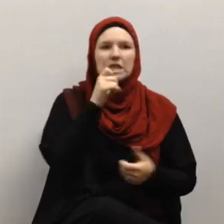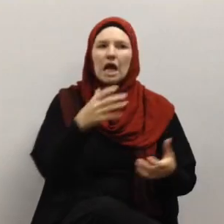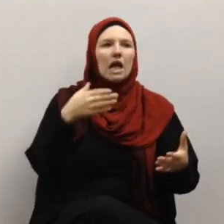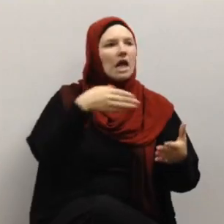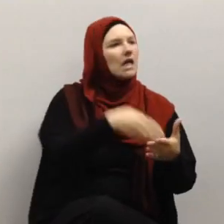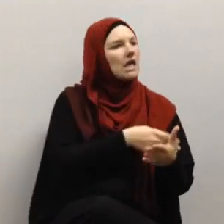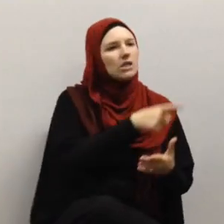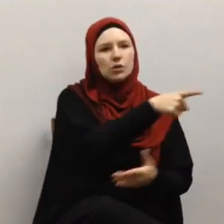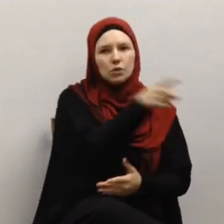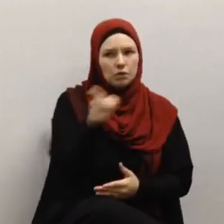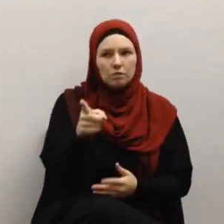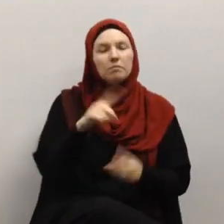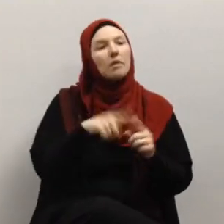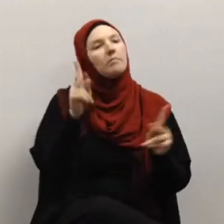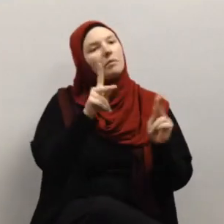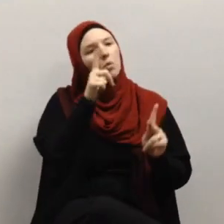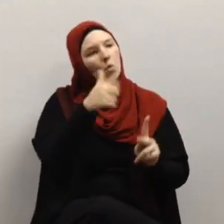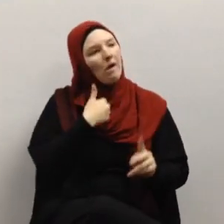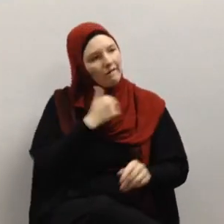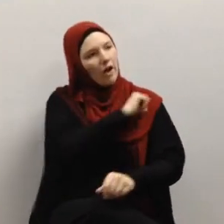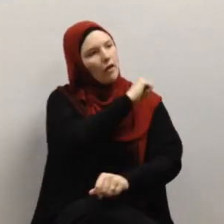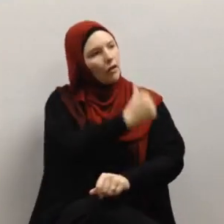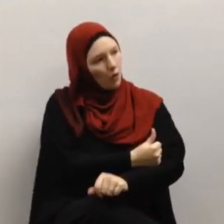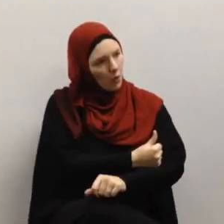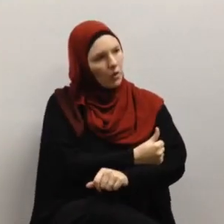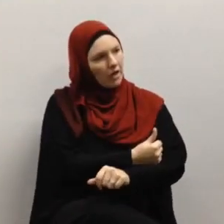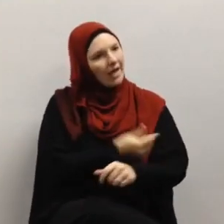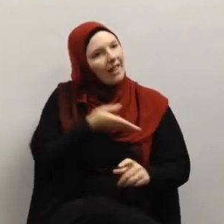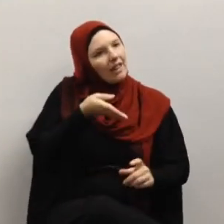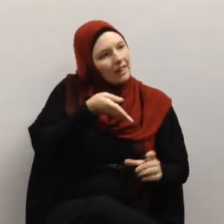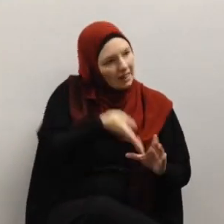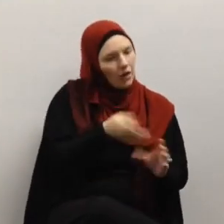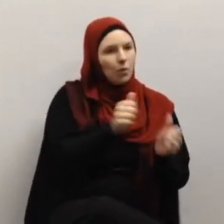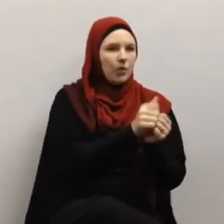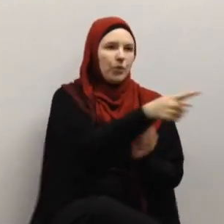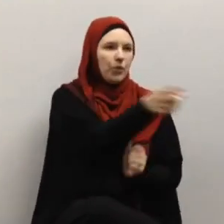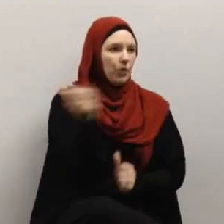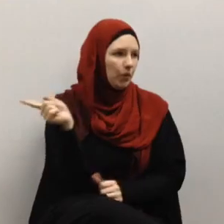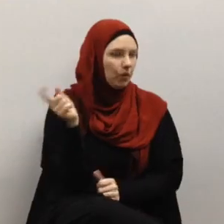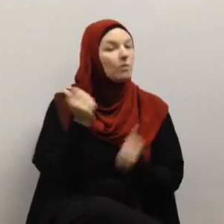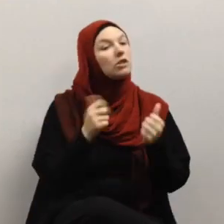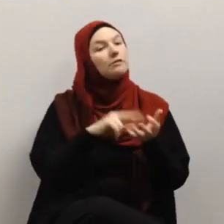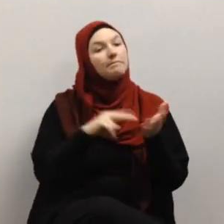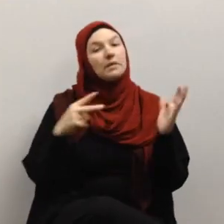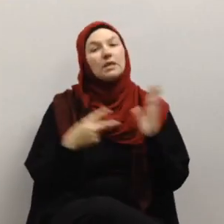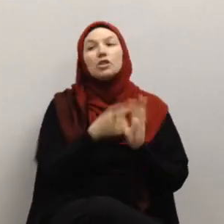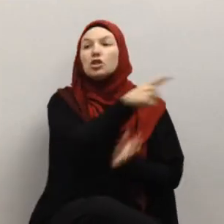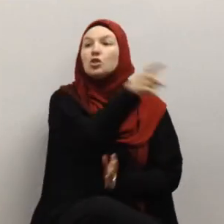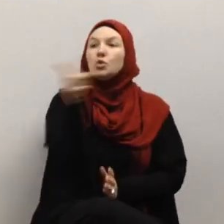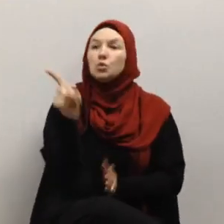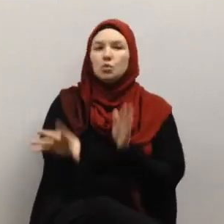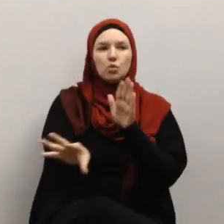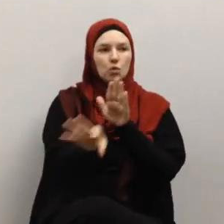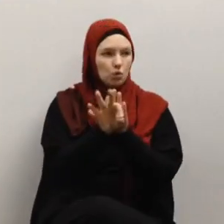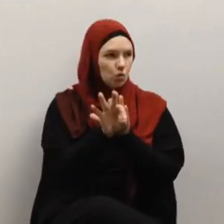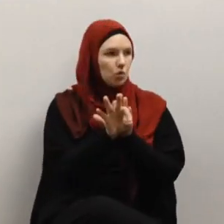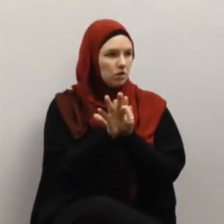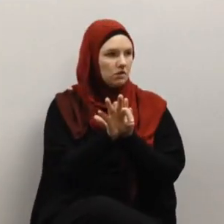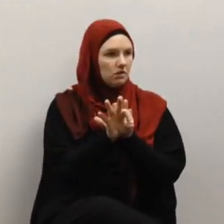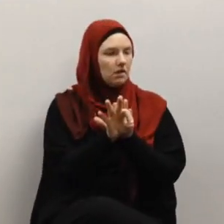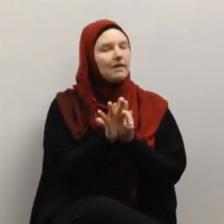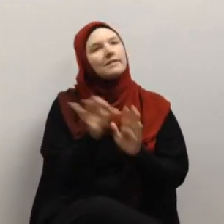will. أُولِي الْأَمْرِ مِنْكُمْ, which means that you choose. It is